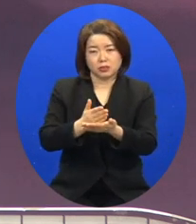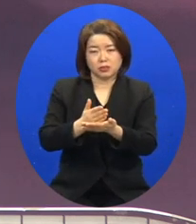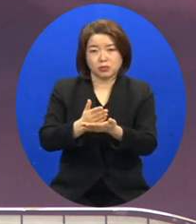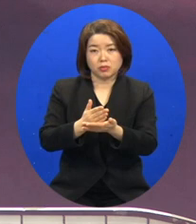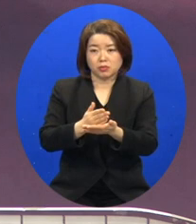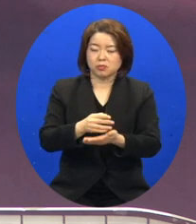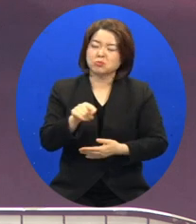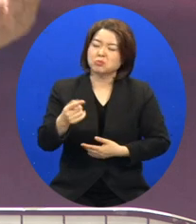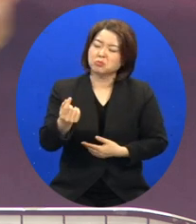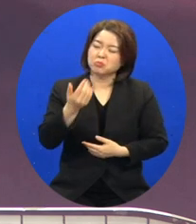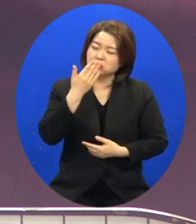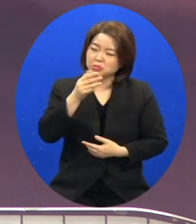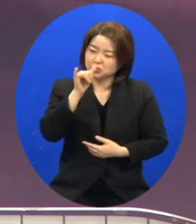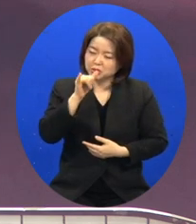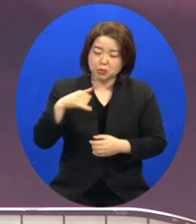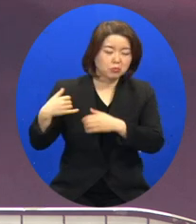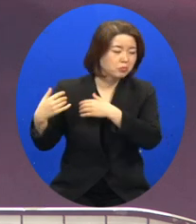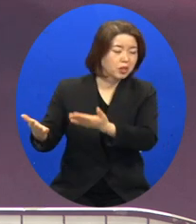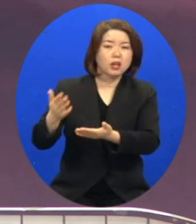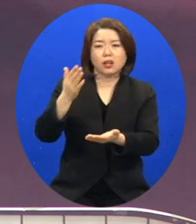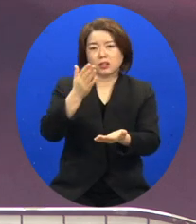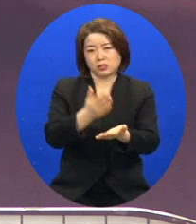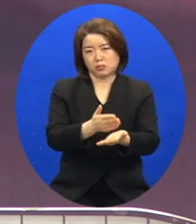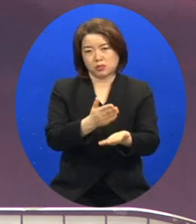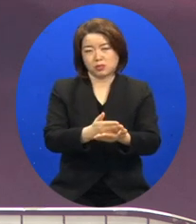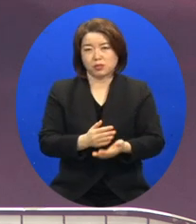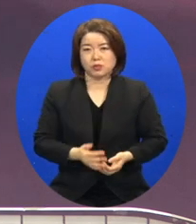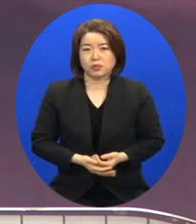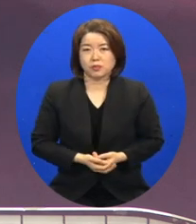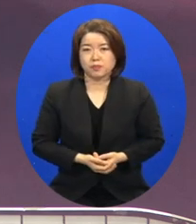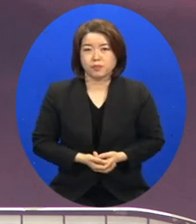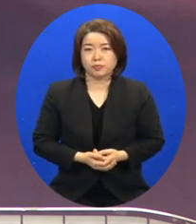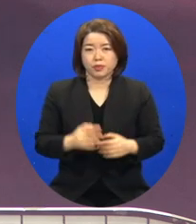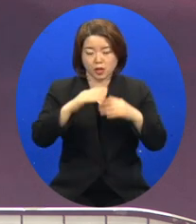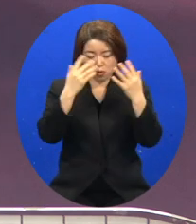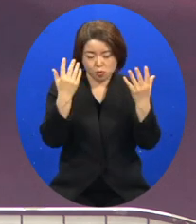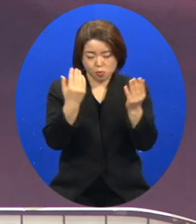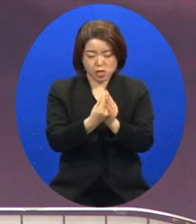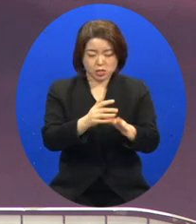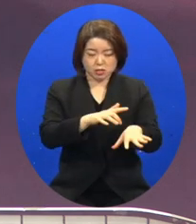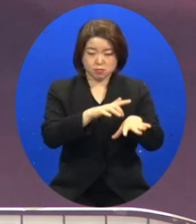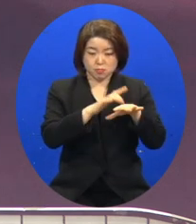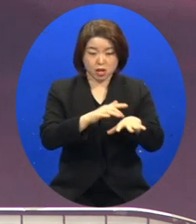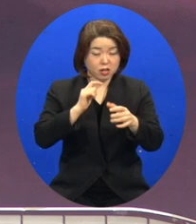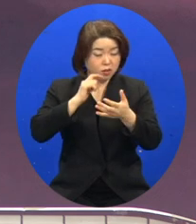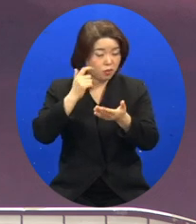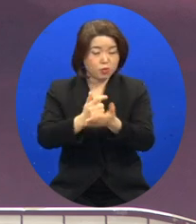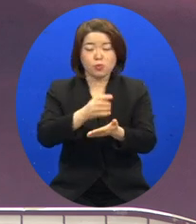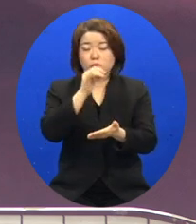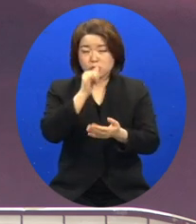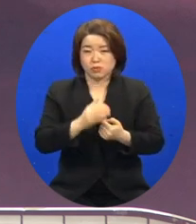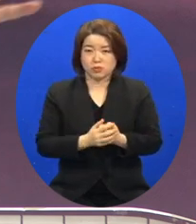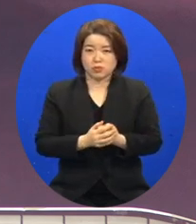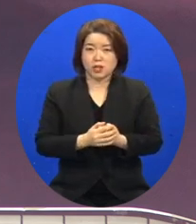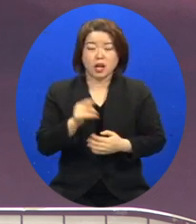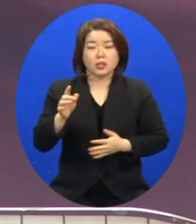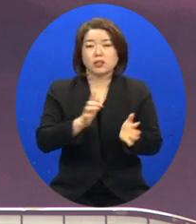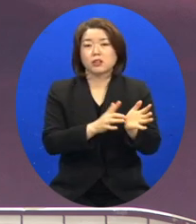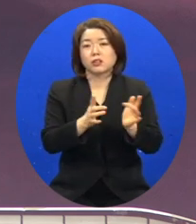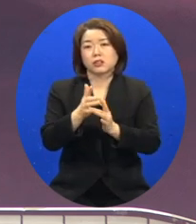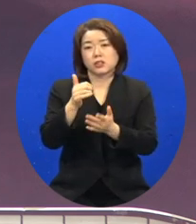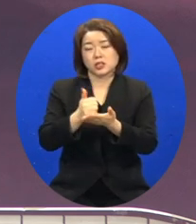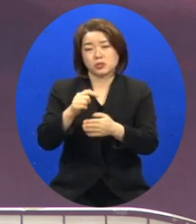그럴 수도 있지 하고 넘어가면 안됩니다 완전히 마귀에게 속고 있는 거예요 그건 예수님의 마음이